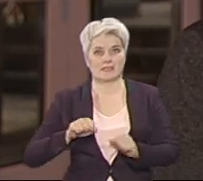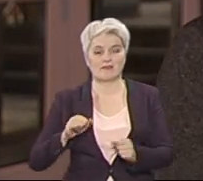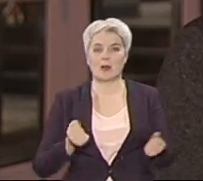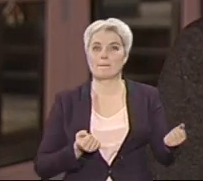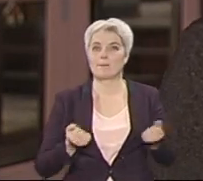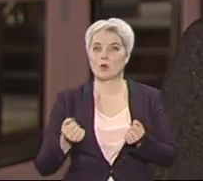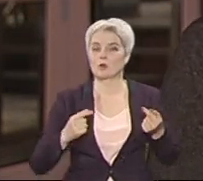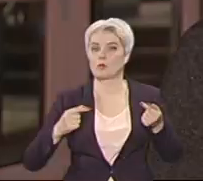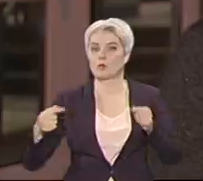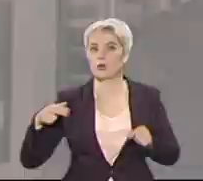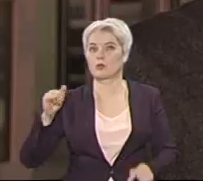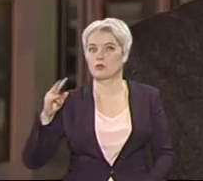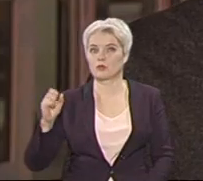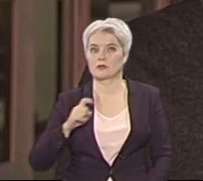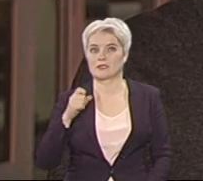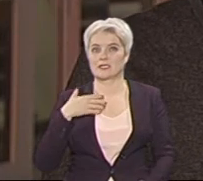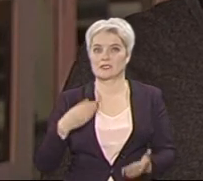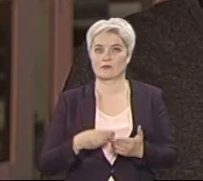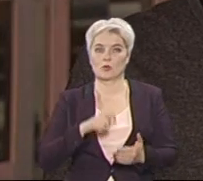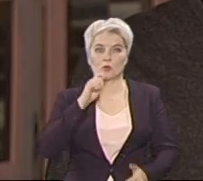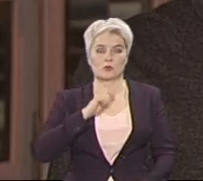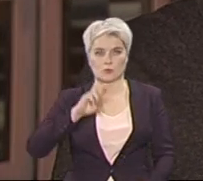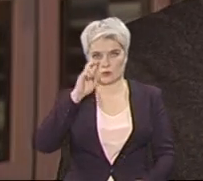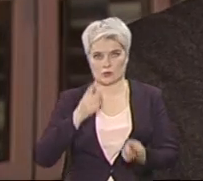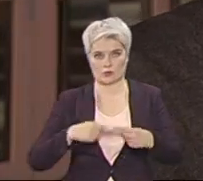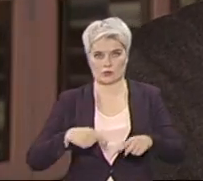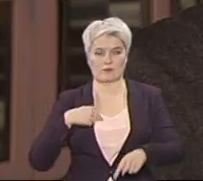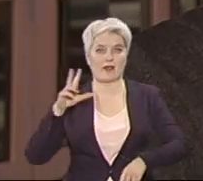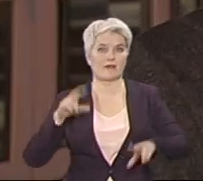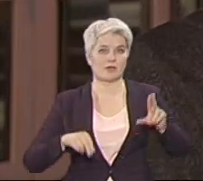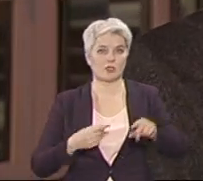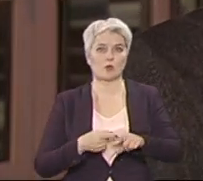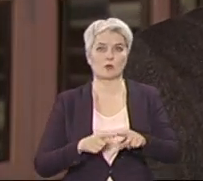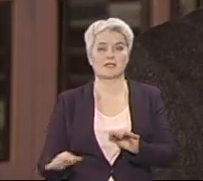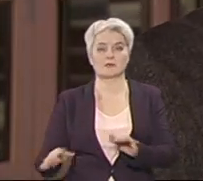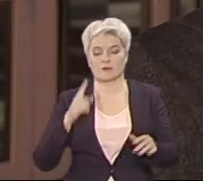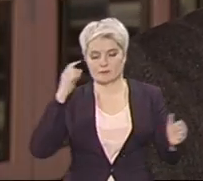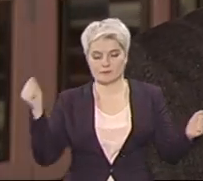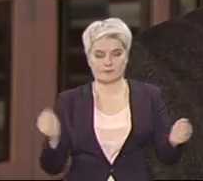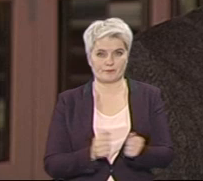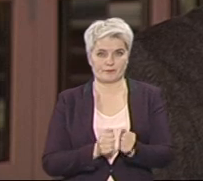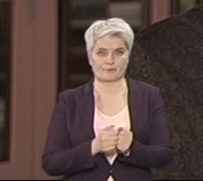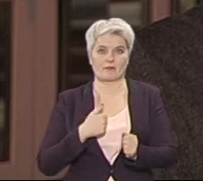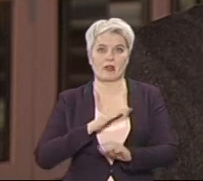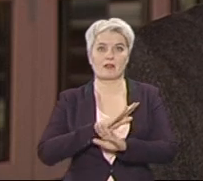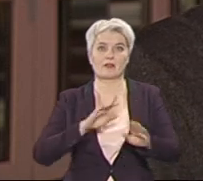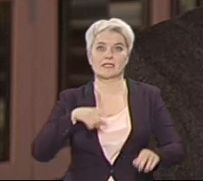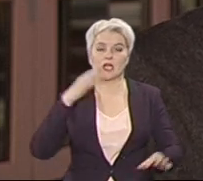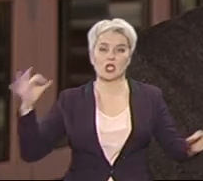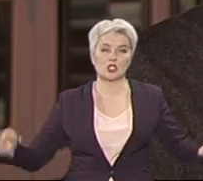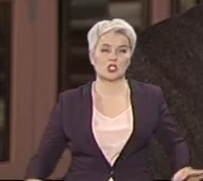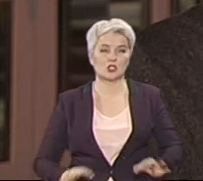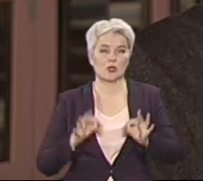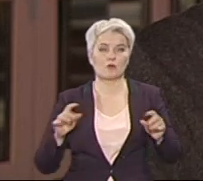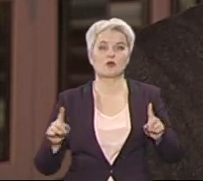Путіна за свою українську державу. Я вважаю, що ця справа – це є абсолютний нонсенс. Я не сказала нічого такого, що може, не